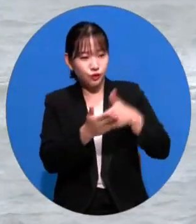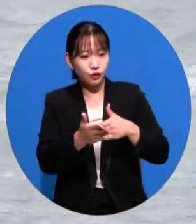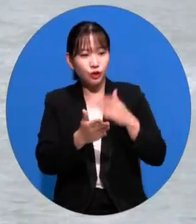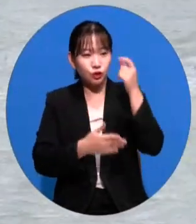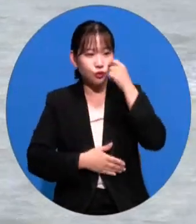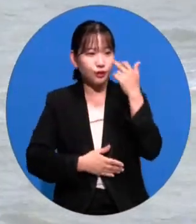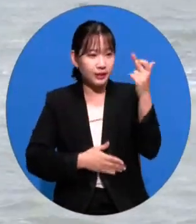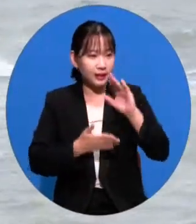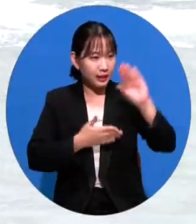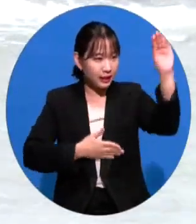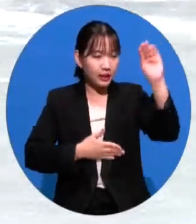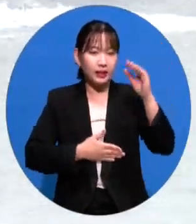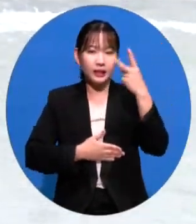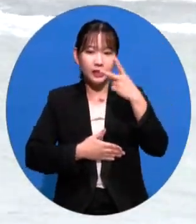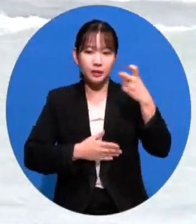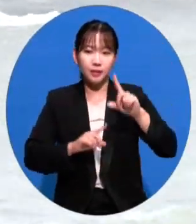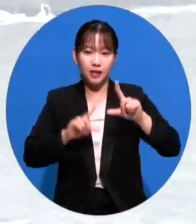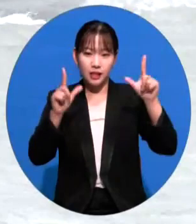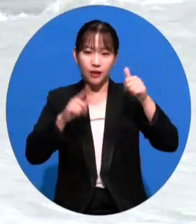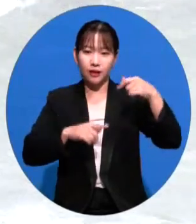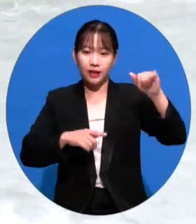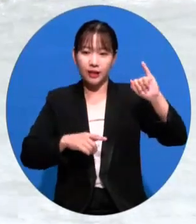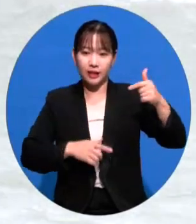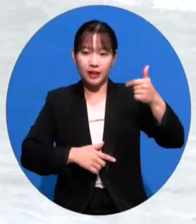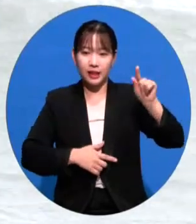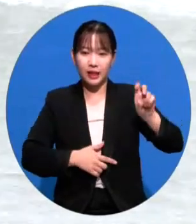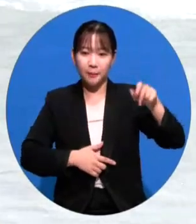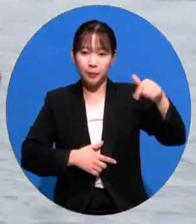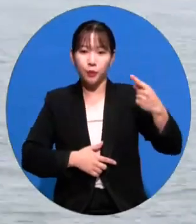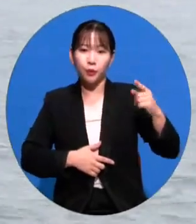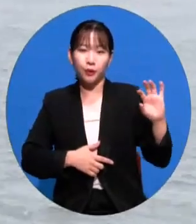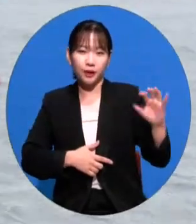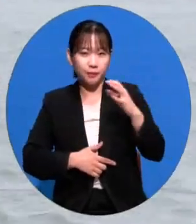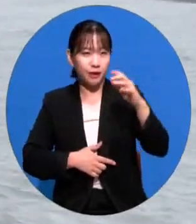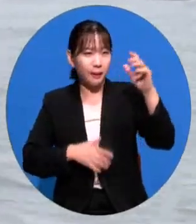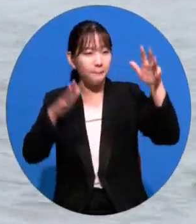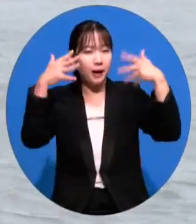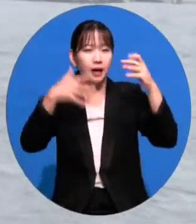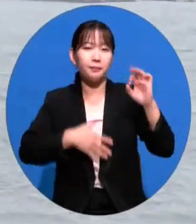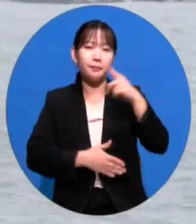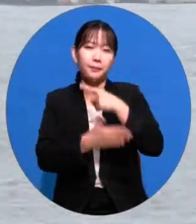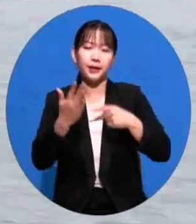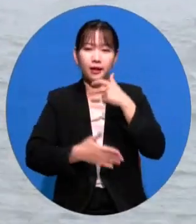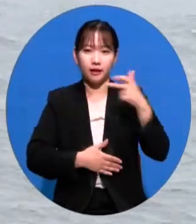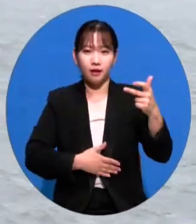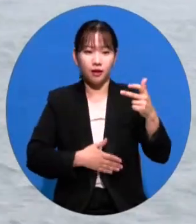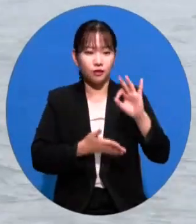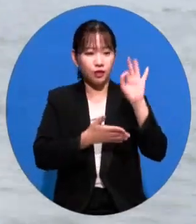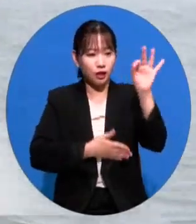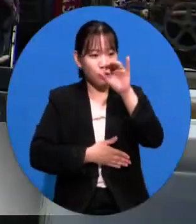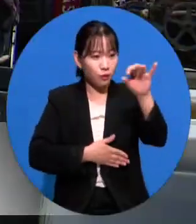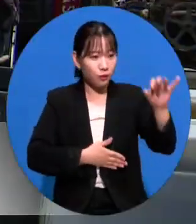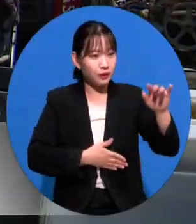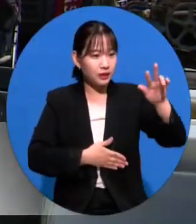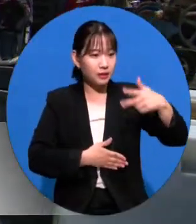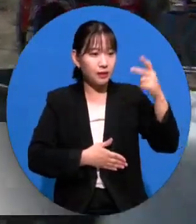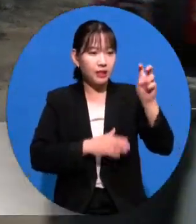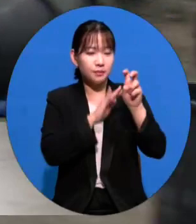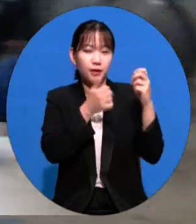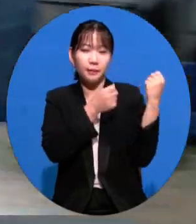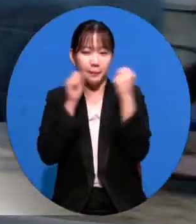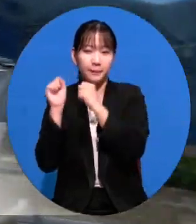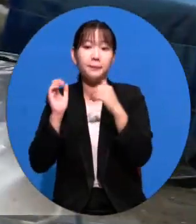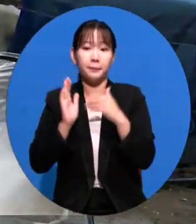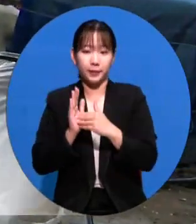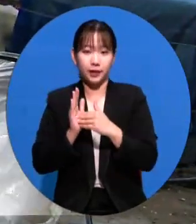울산으로 빠져나간 2022년 태풍 힌남노는 강풍으로 인한 피해가 컸습니다. 10개 시군에서 720명이